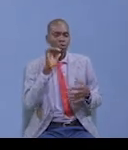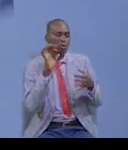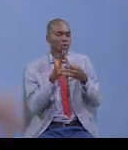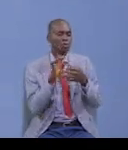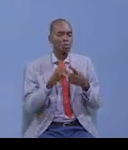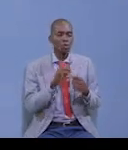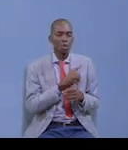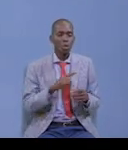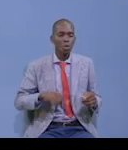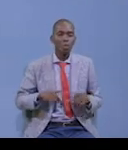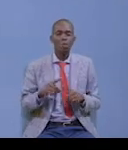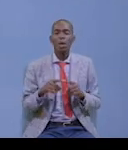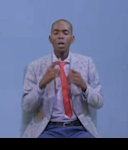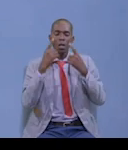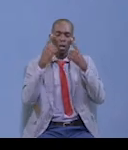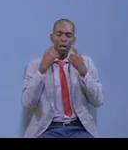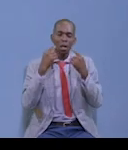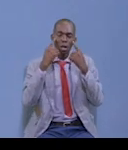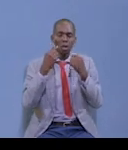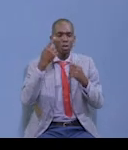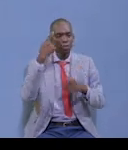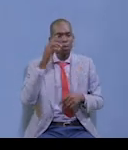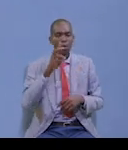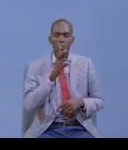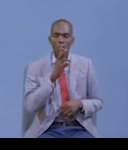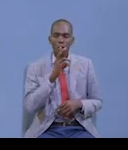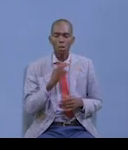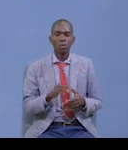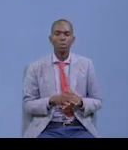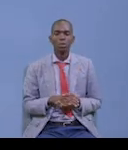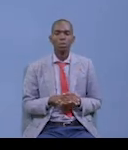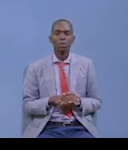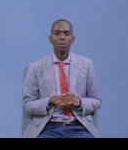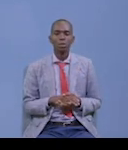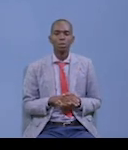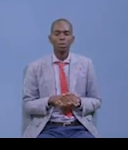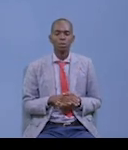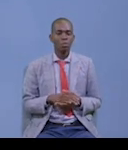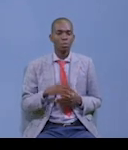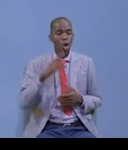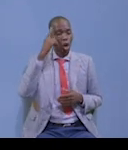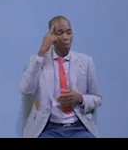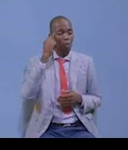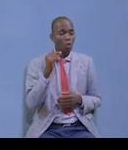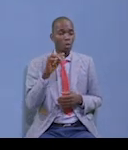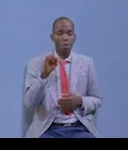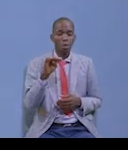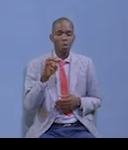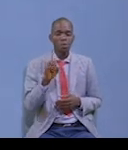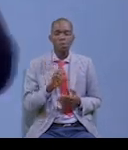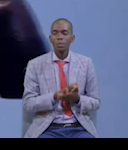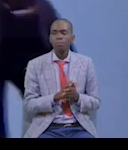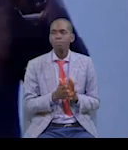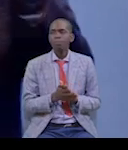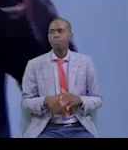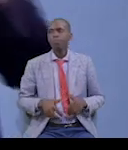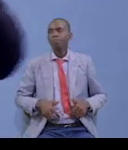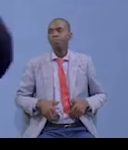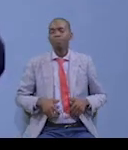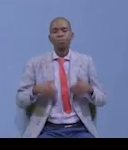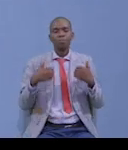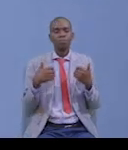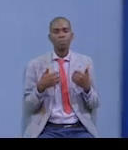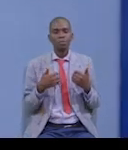వాటర్. వారు నీళ్ల కోసం ప్రభువుని అంటి పెట్టుకొని ఉన్నారు. మోషేస్ వాస్ యాంగ్రీ. మోషేకి కోపం వచ్చింది.